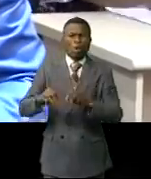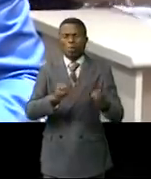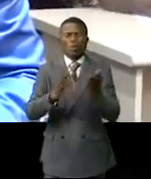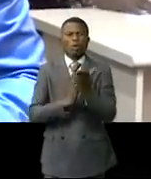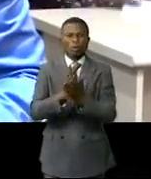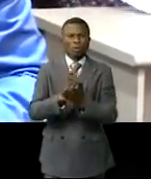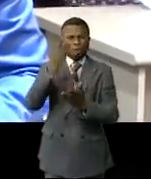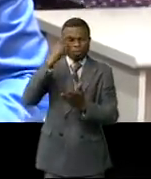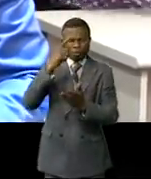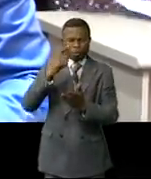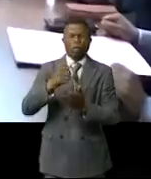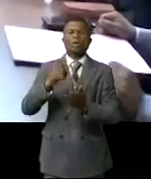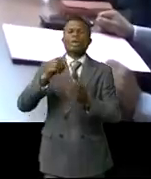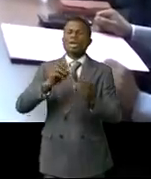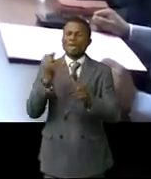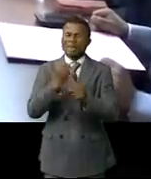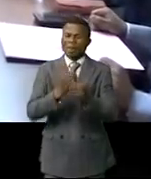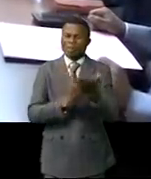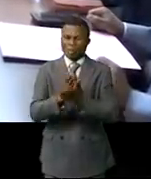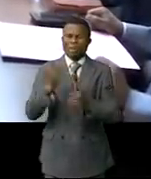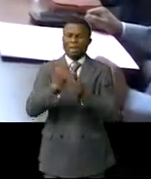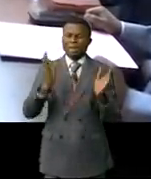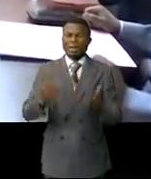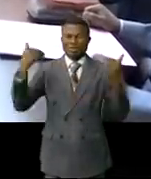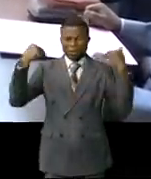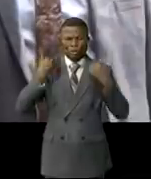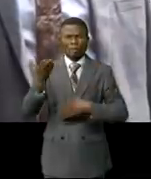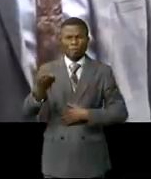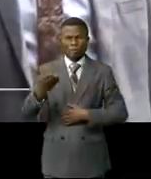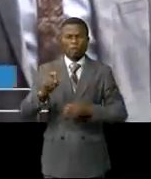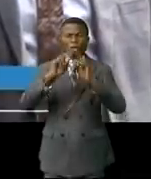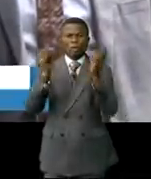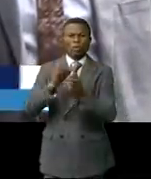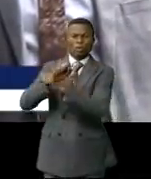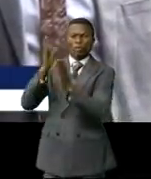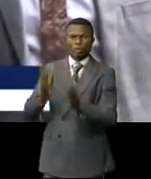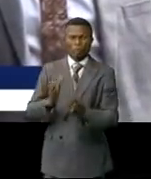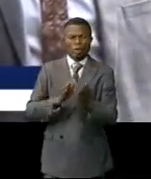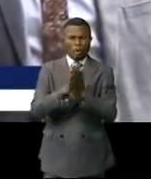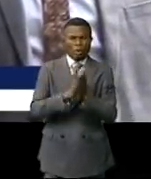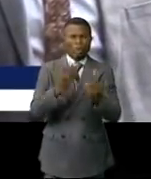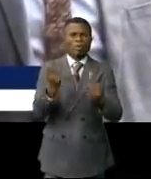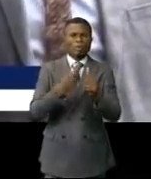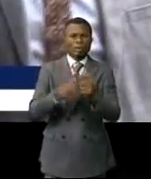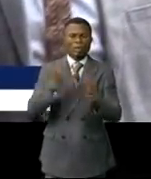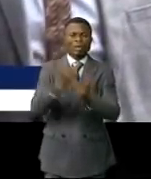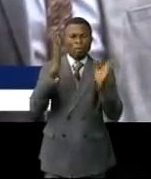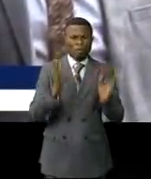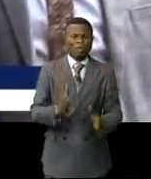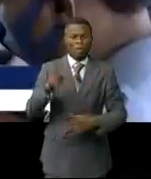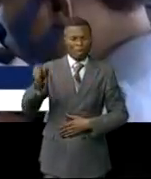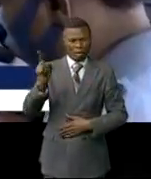approprié pour une retraite honorable des agents et cadres. Nous, en tant que délégation syndicale, nous recourons généralement à l'employeur. Nous